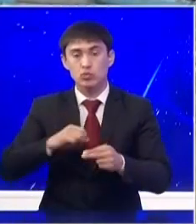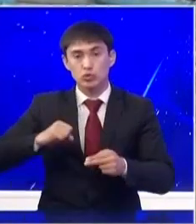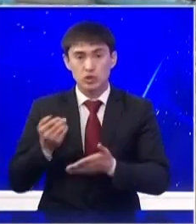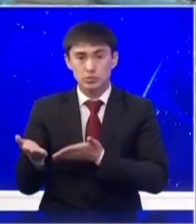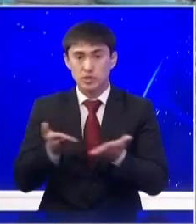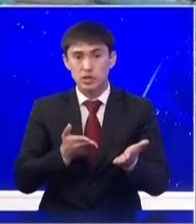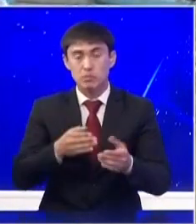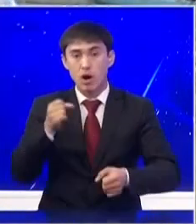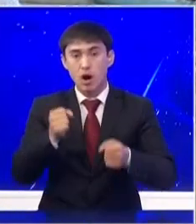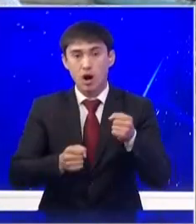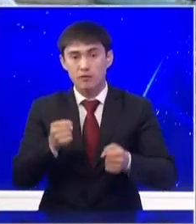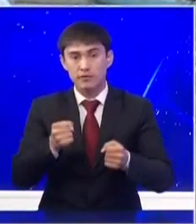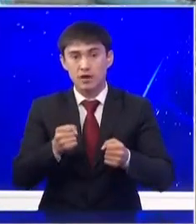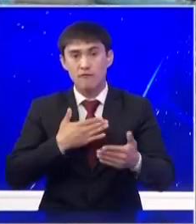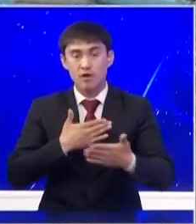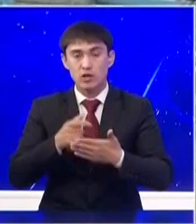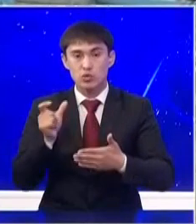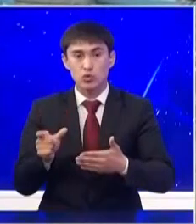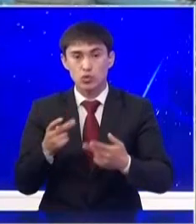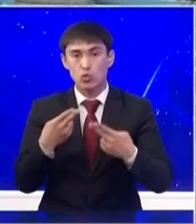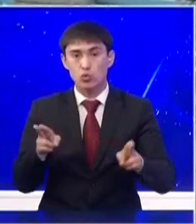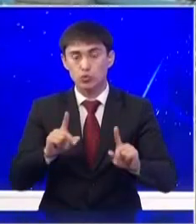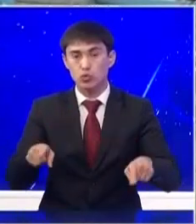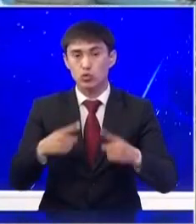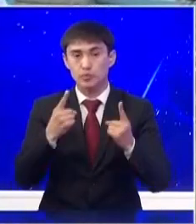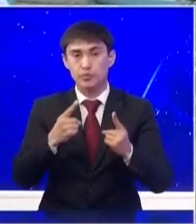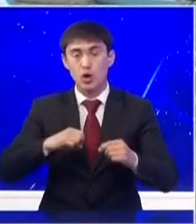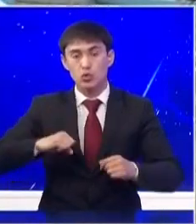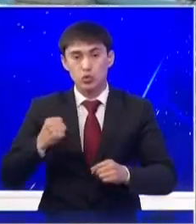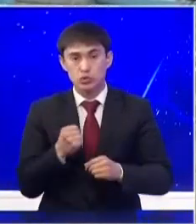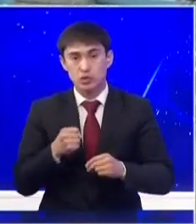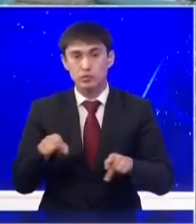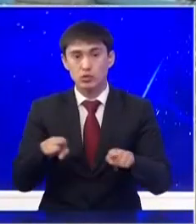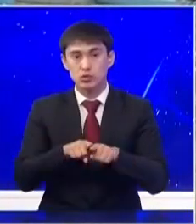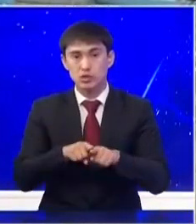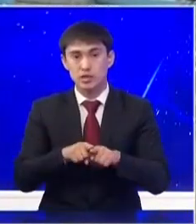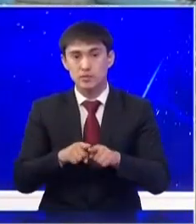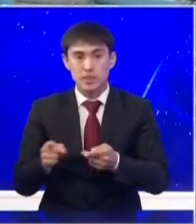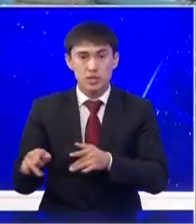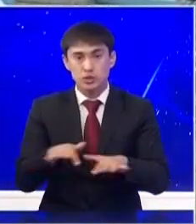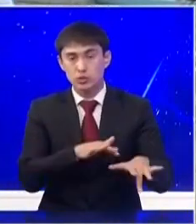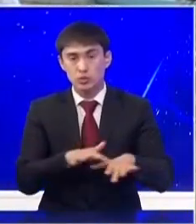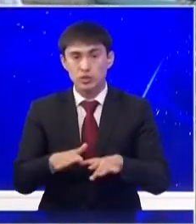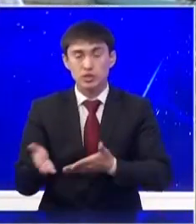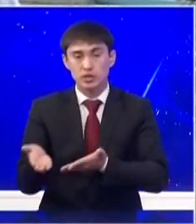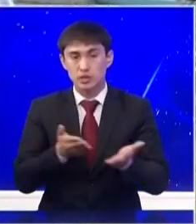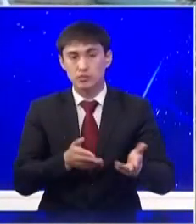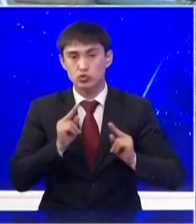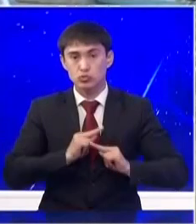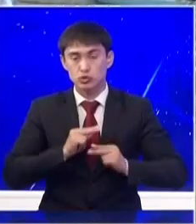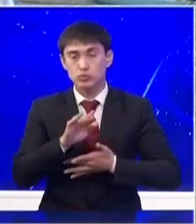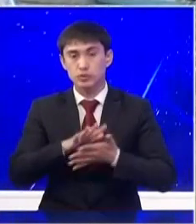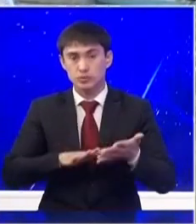осы авто волонтерлық клубты құрып, достарымды осылай шеруге шақырып, жұмыс жасап